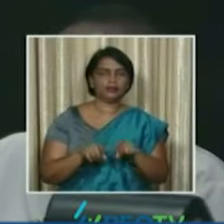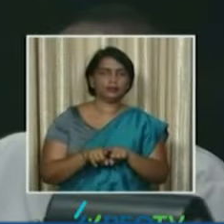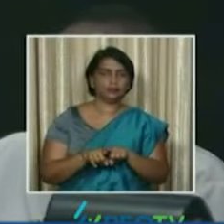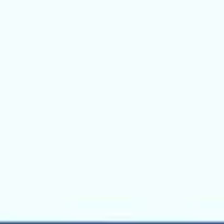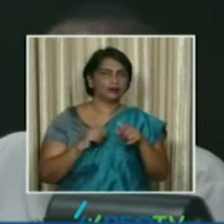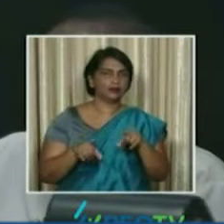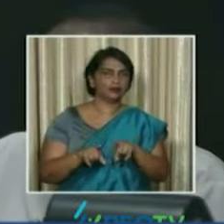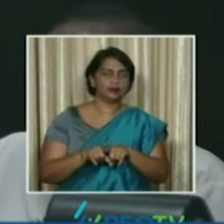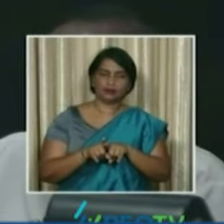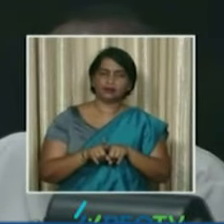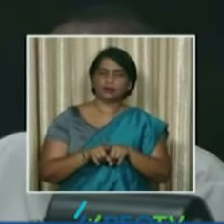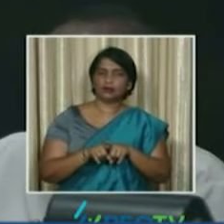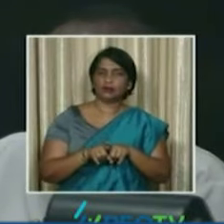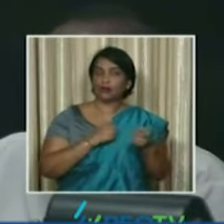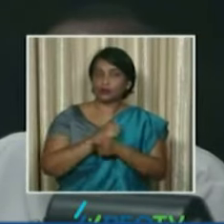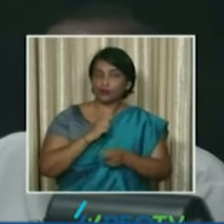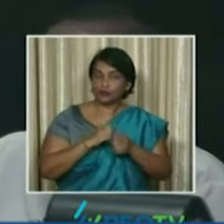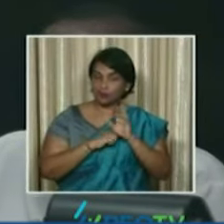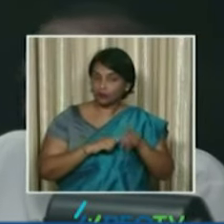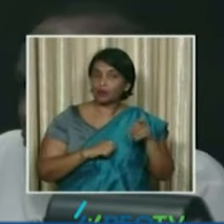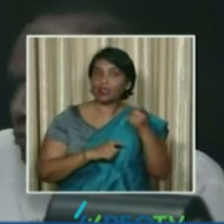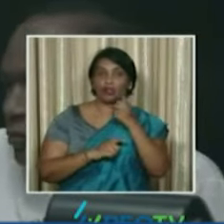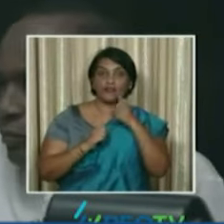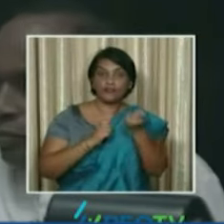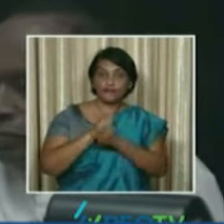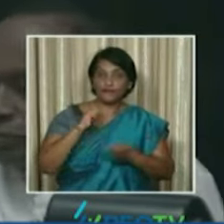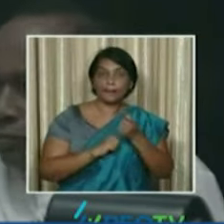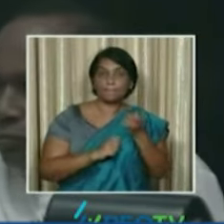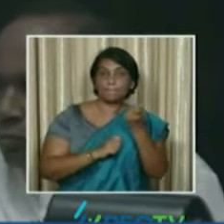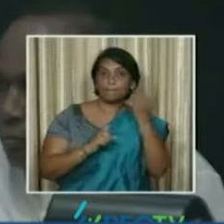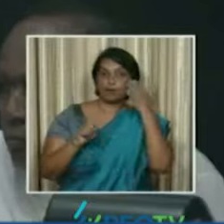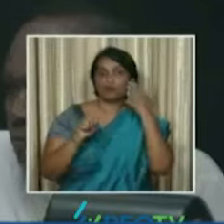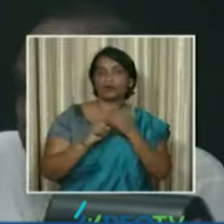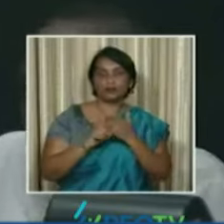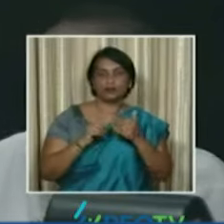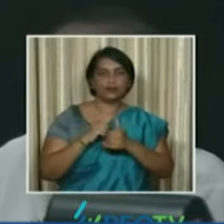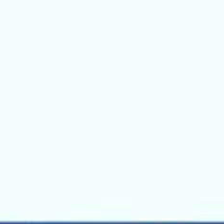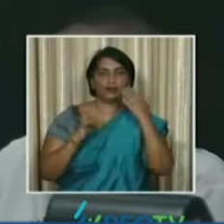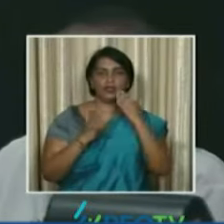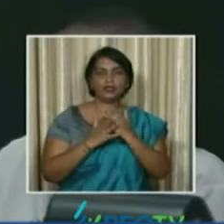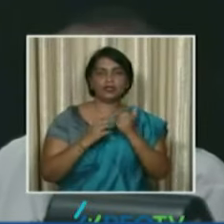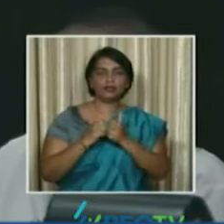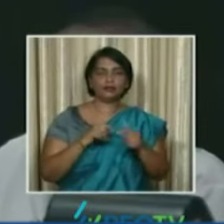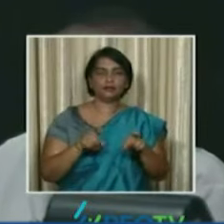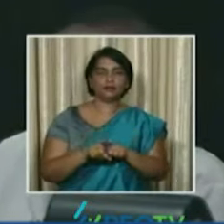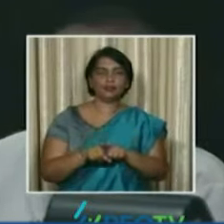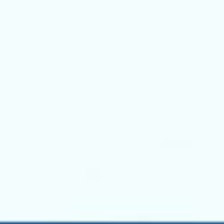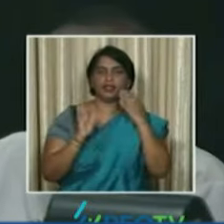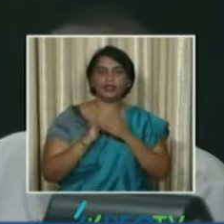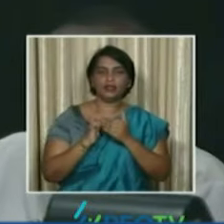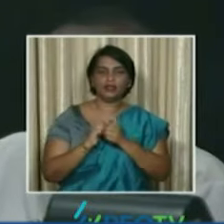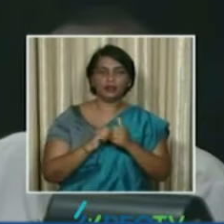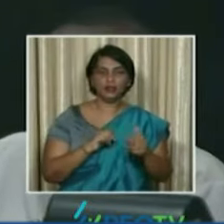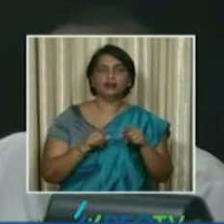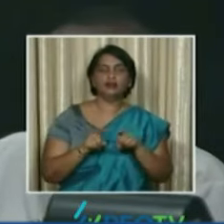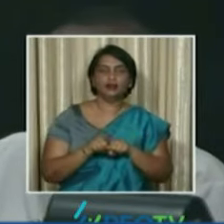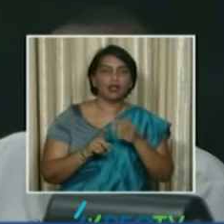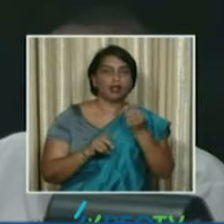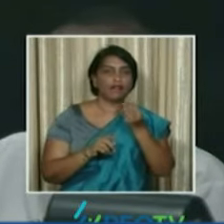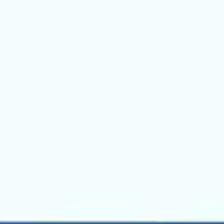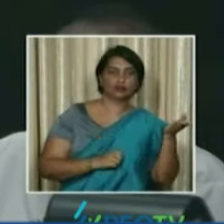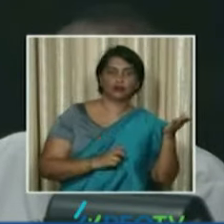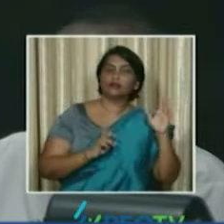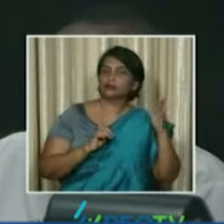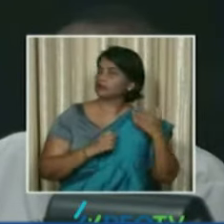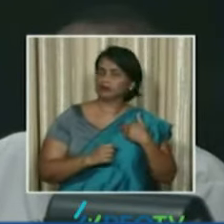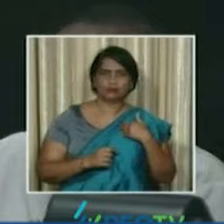ගොඩක් කට්ටිය ගොවියට වීමිල සම්බන්ධව ගණන් කියනවා. මං හිතන්නේ කිසිම කණ්ඩායමක් හරියට වීමිලයි හාල්මිලයි ගලපල කතා